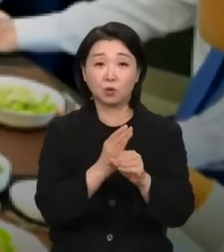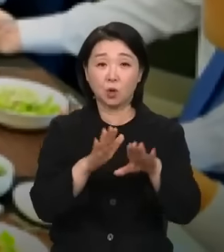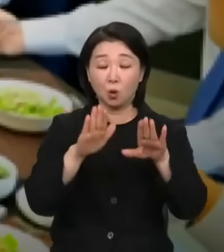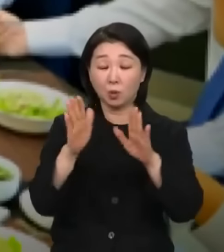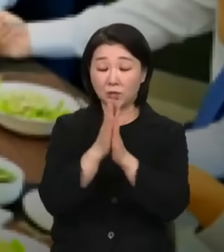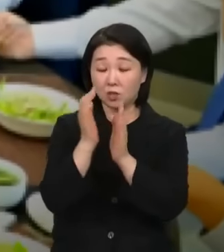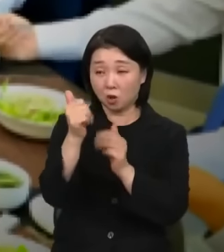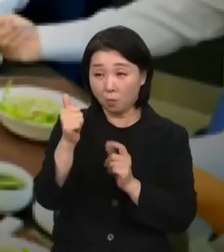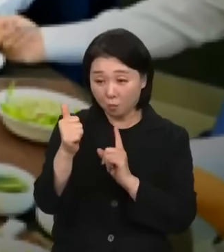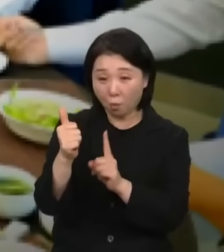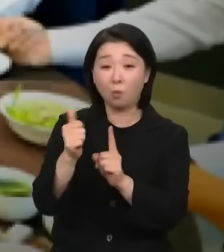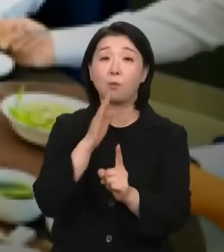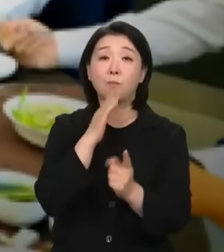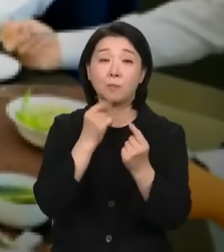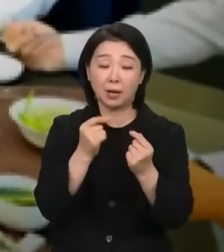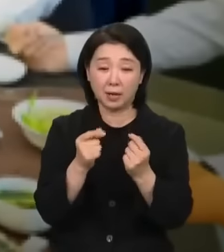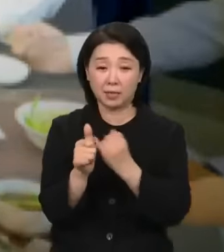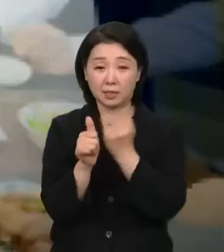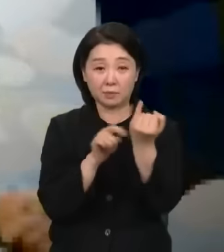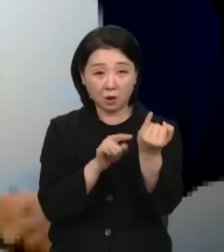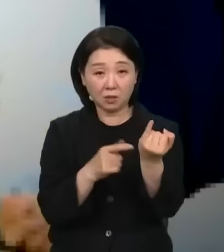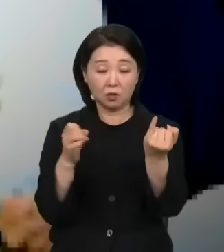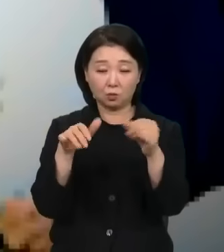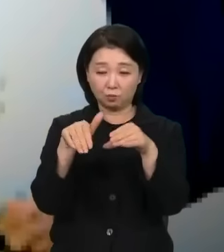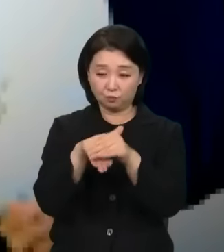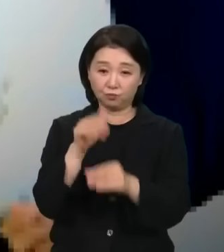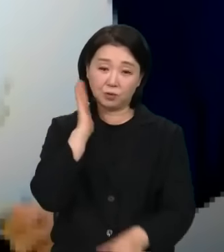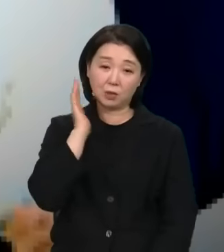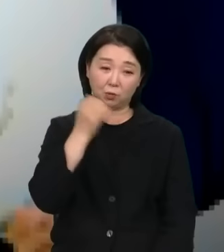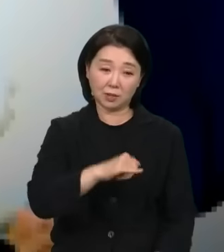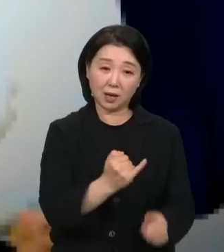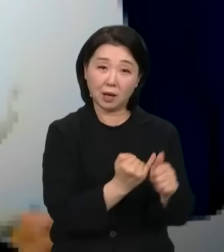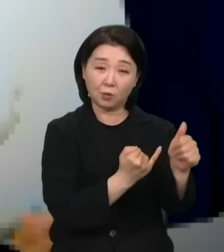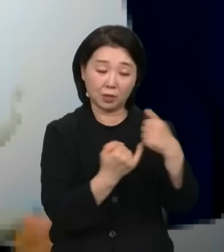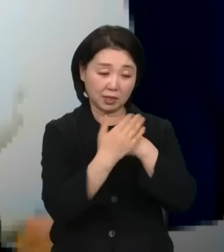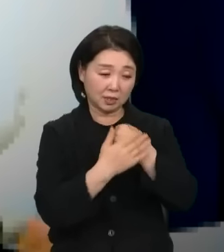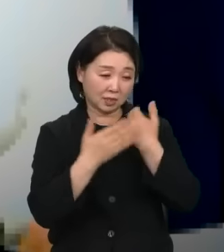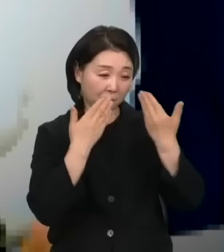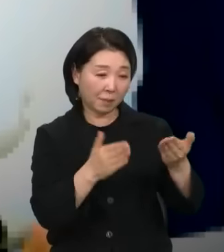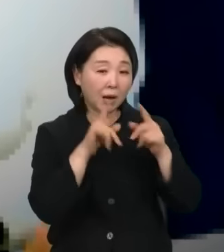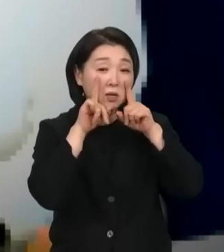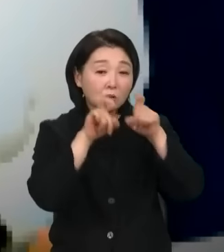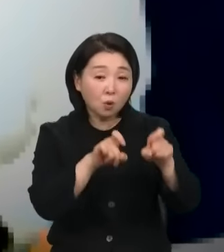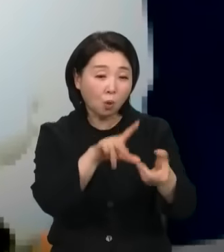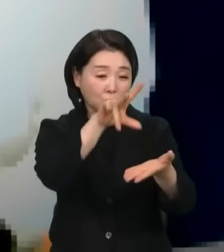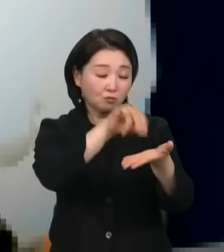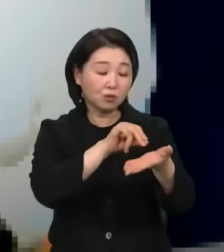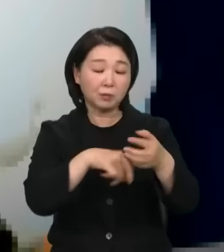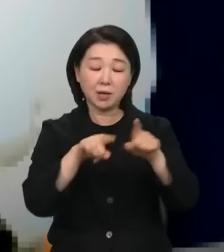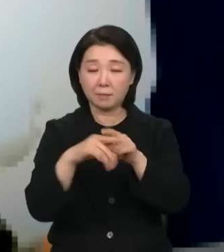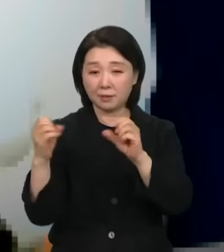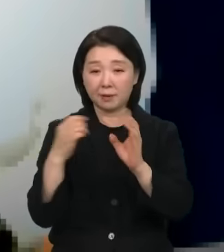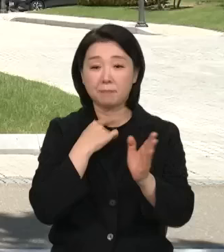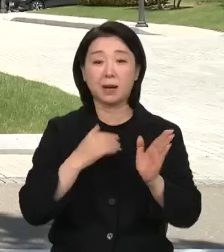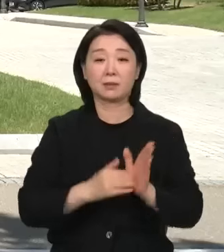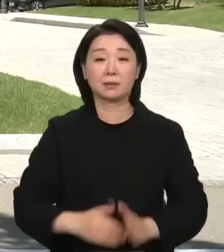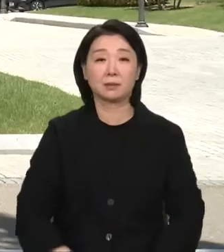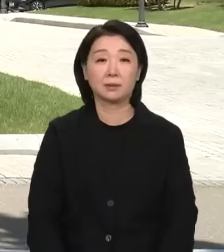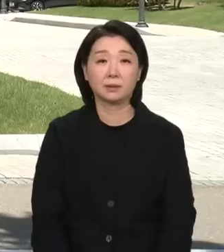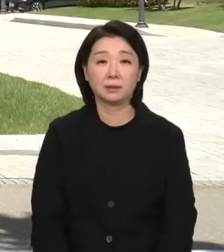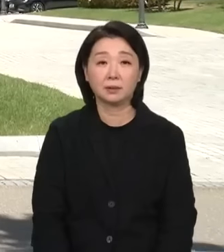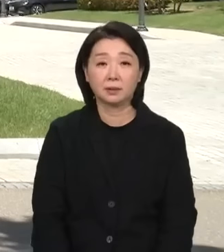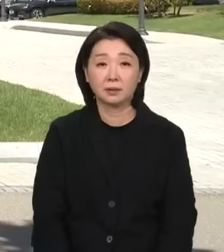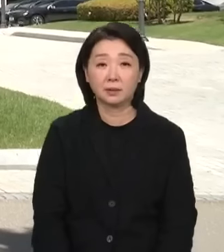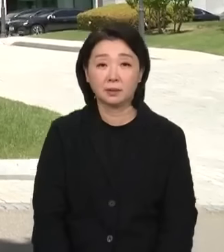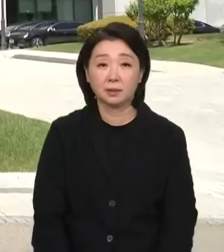대면 보고에선 김 여사 수사와 문 전 대통령 전 사위 특혜 의혹 수사 등 주요 현안에 대한 의견을 나눈 걸로 보입니다.